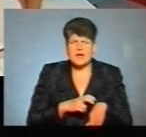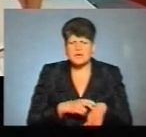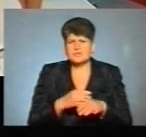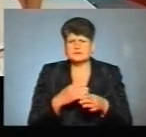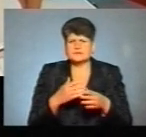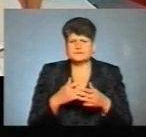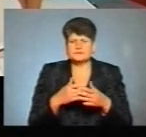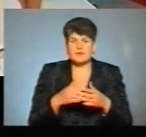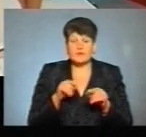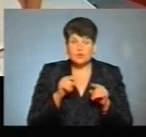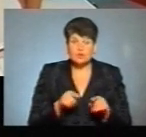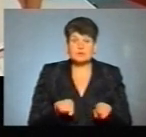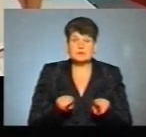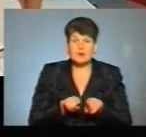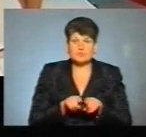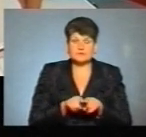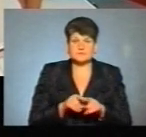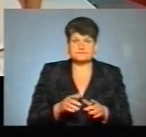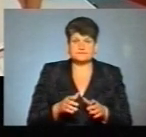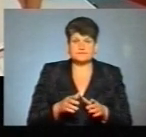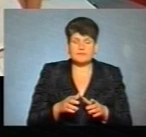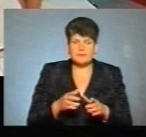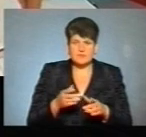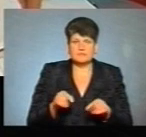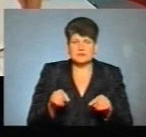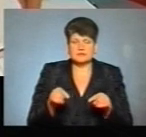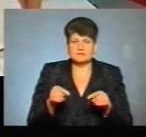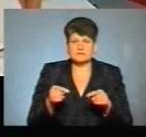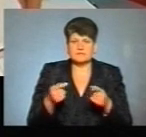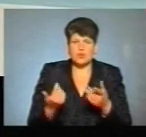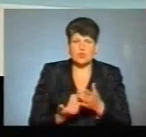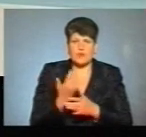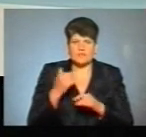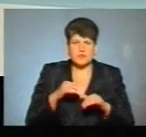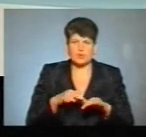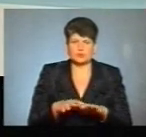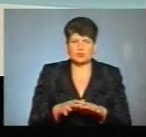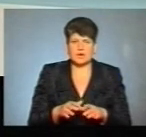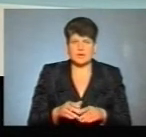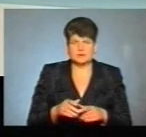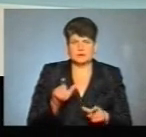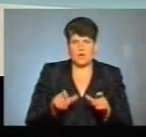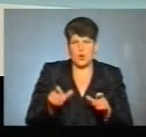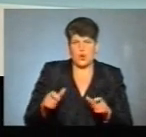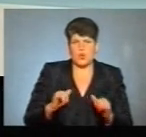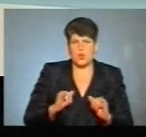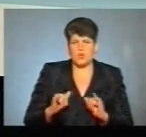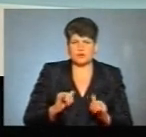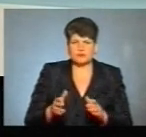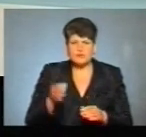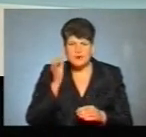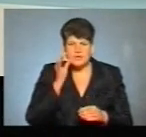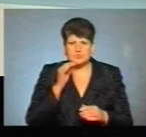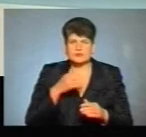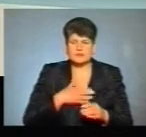Тобто, і воно зараз та синергія, мені здається, вона породжує якийсь новий рух і таку людяність. Таки, вона знову